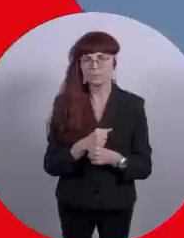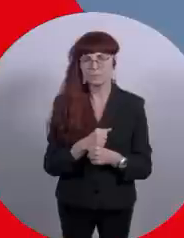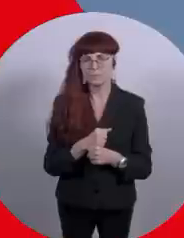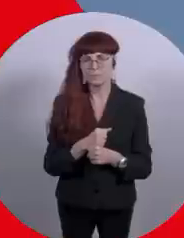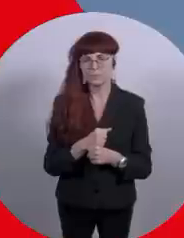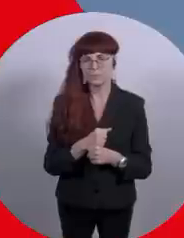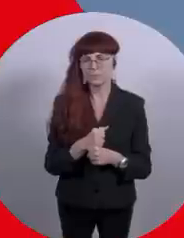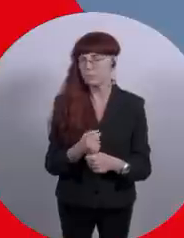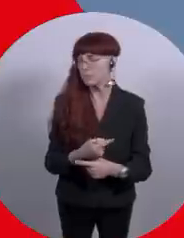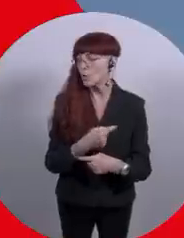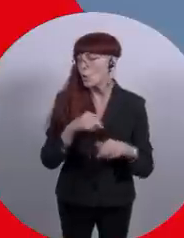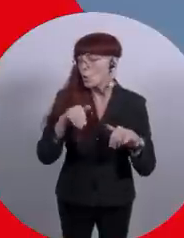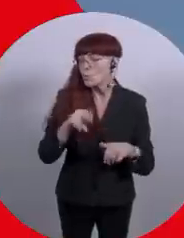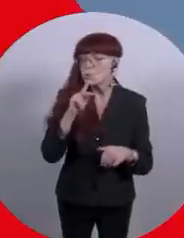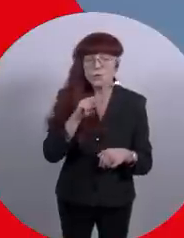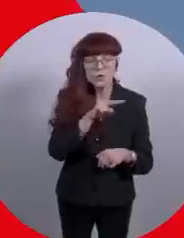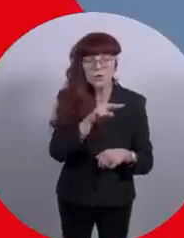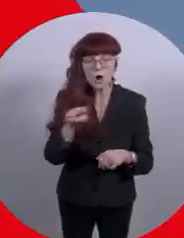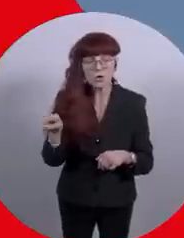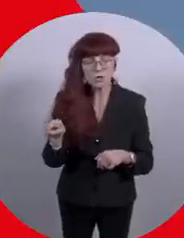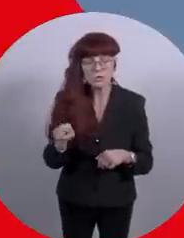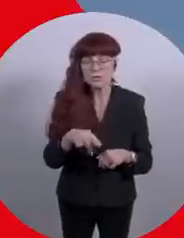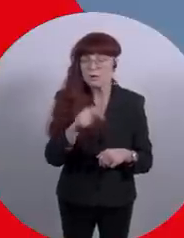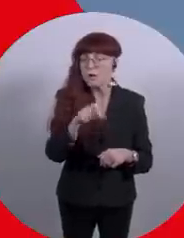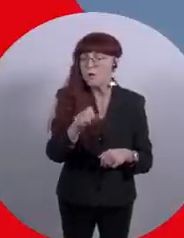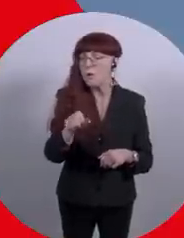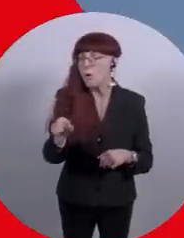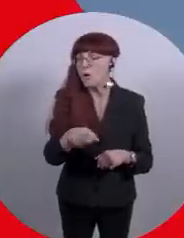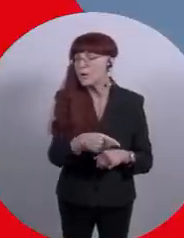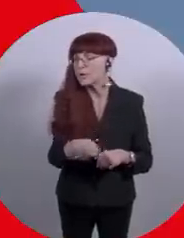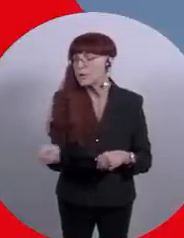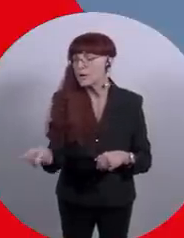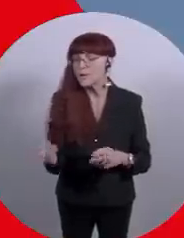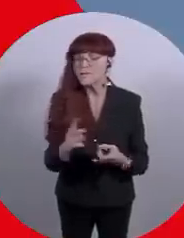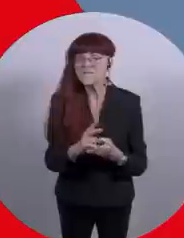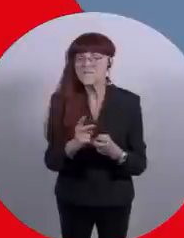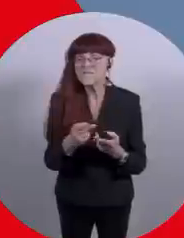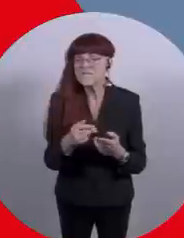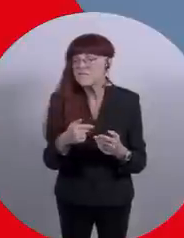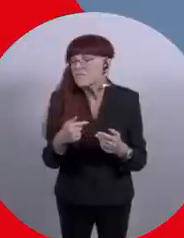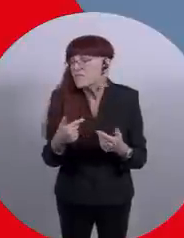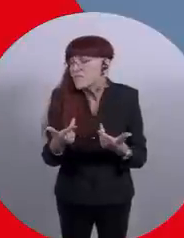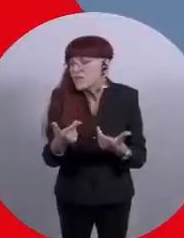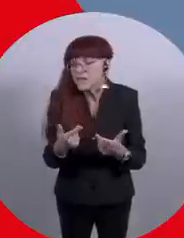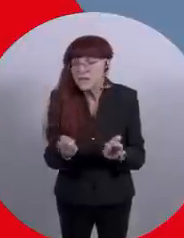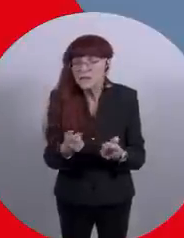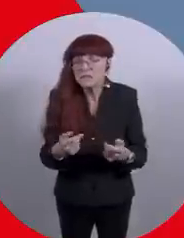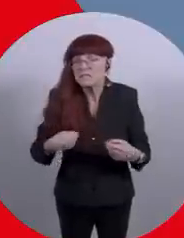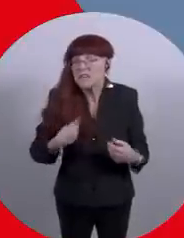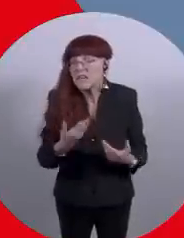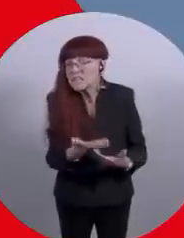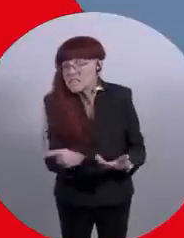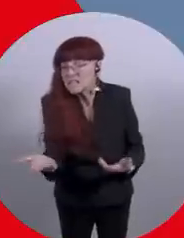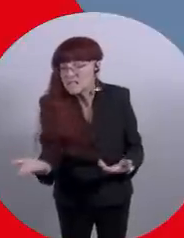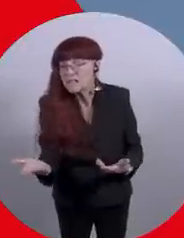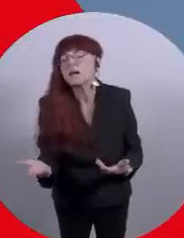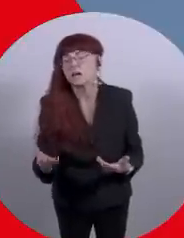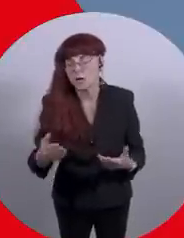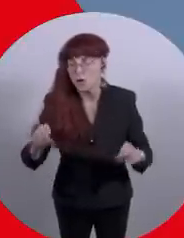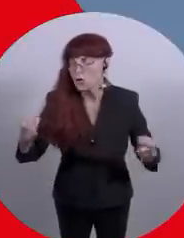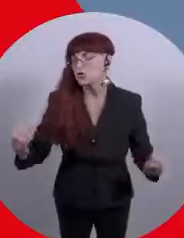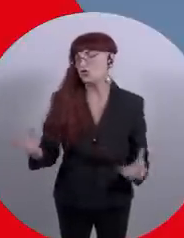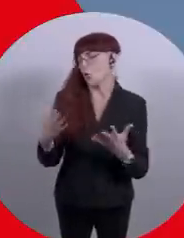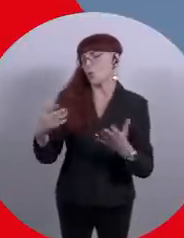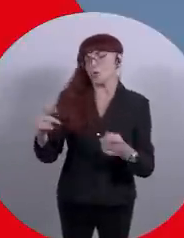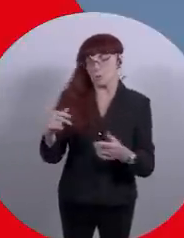wir brauchen nur schauen wie geht es den Leuten wir brauchen diesen Schwung und auch das haben heute alle hier eindeutig festgestellt